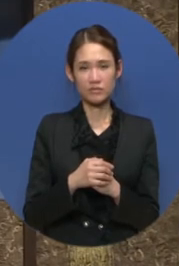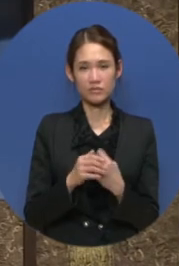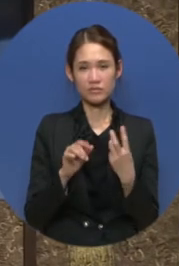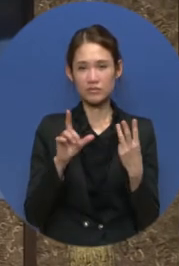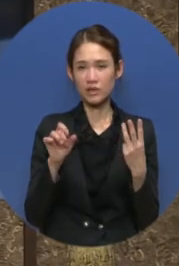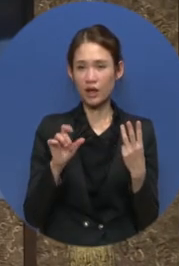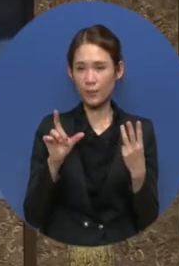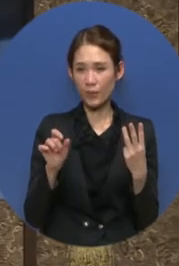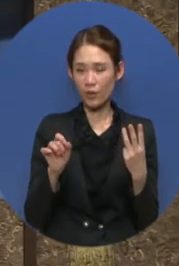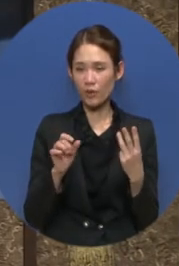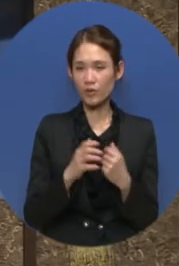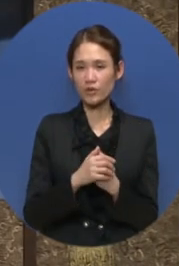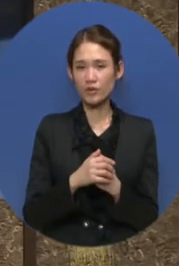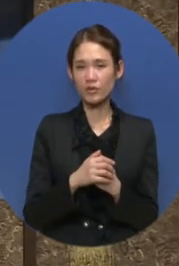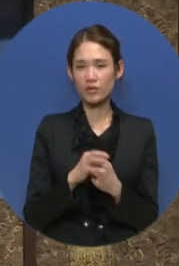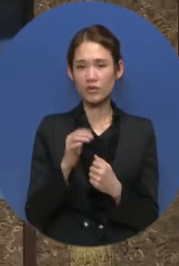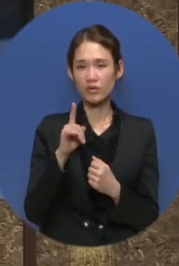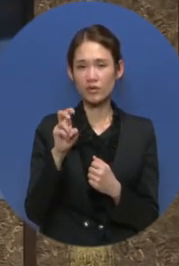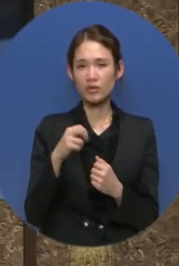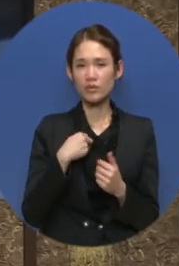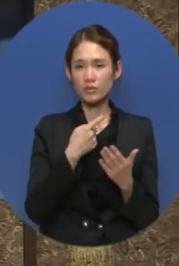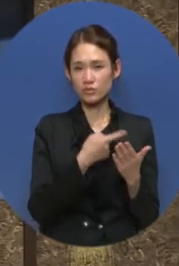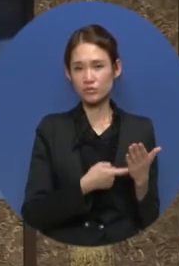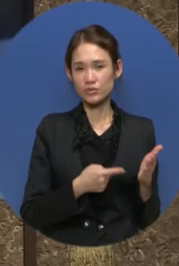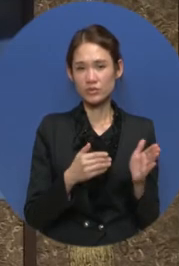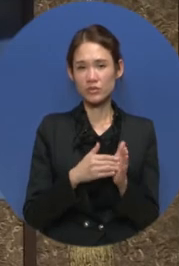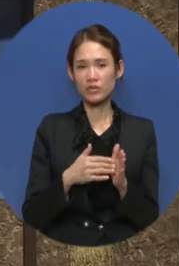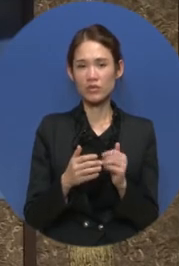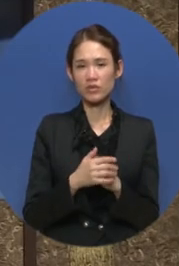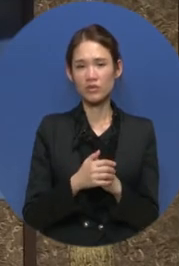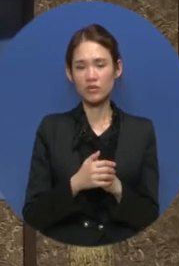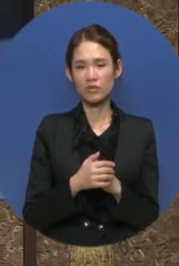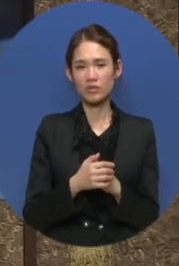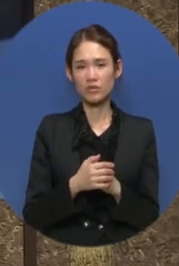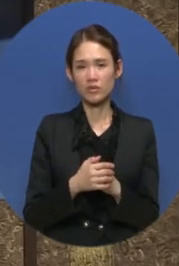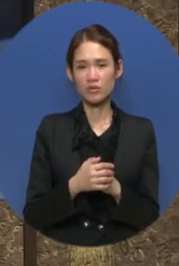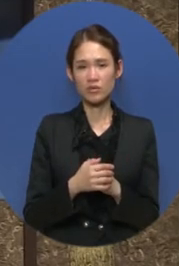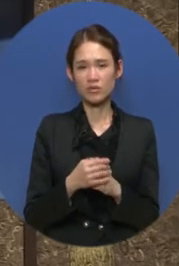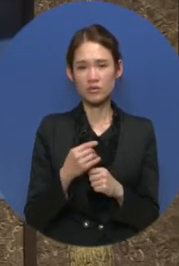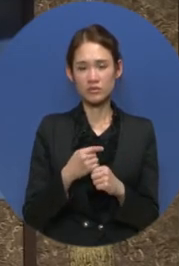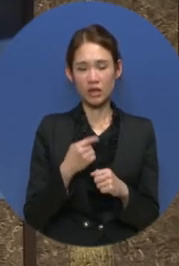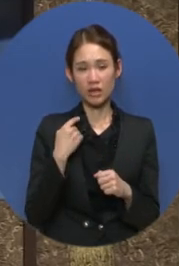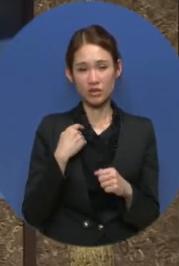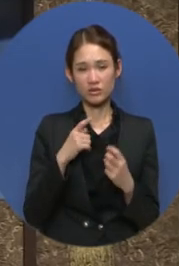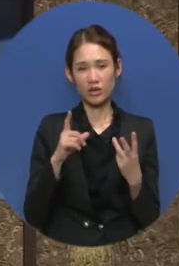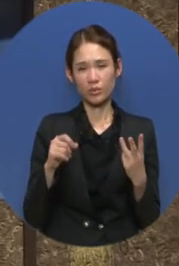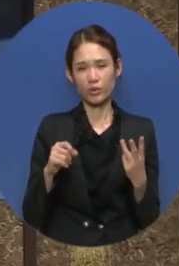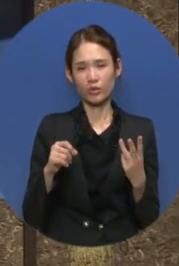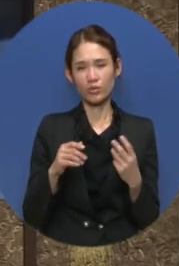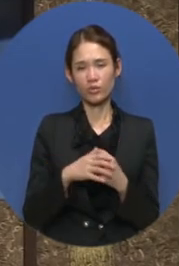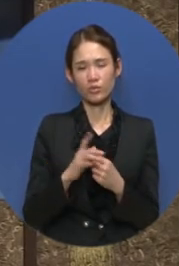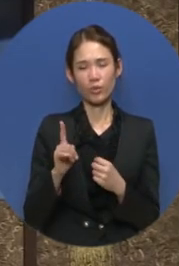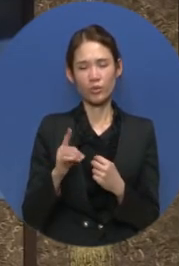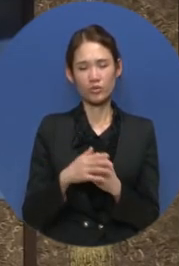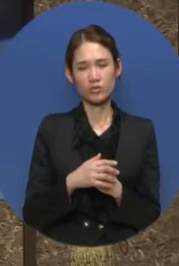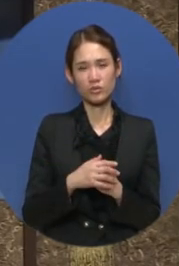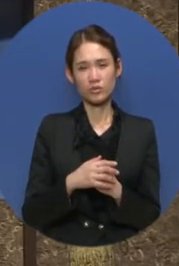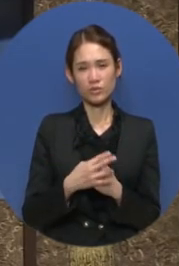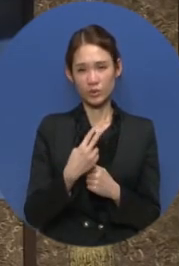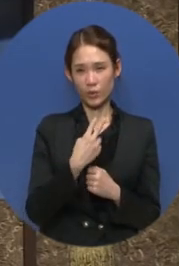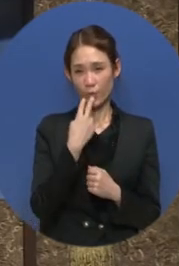작년 3월 달에요. 네. 그 암 수술도 받았어요. 작년 3월 달에요. 네. 그것도